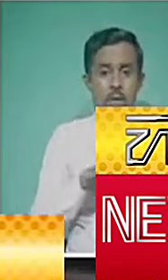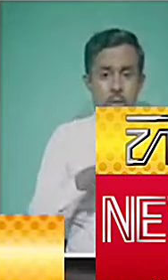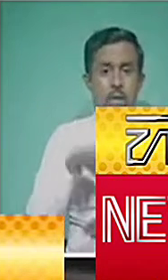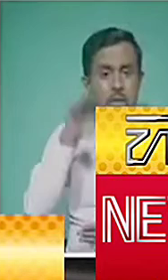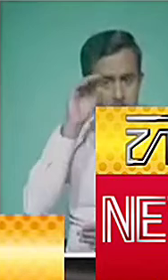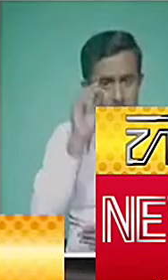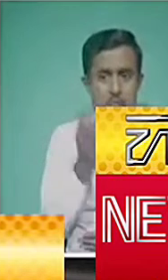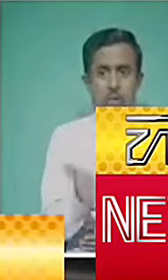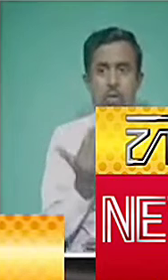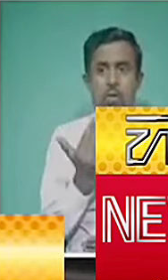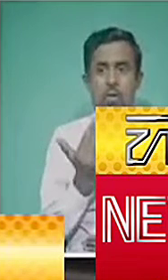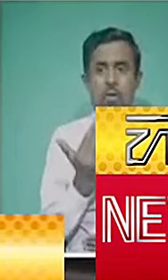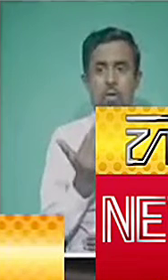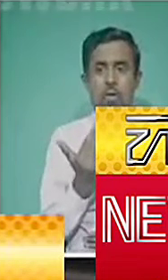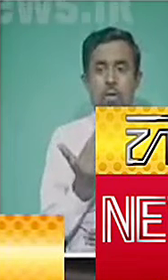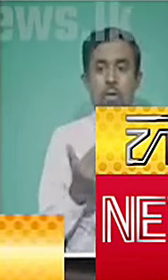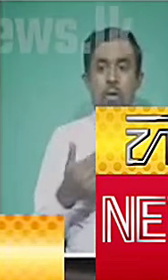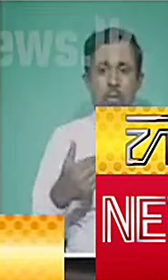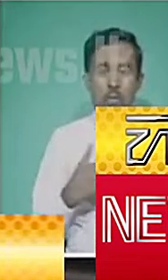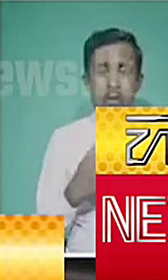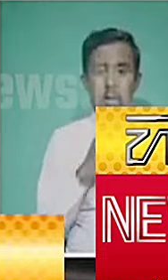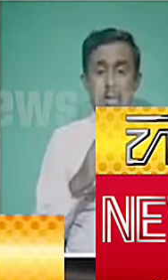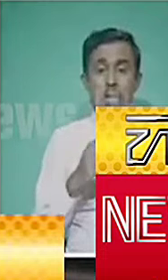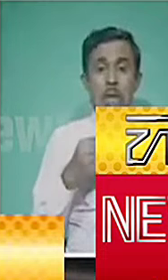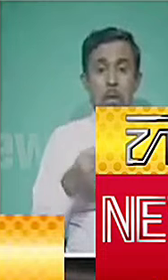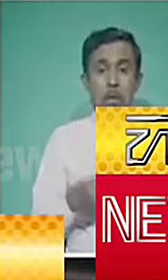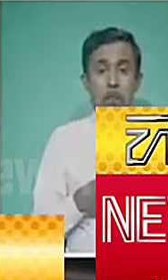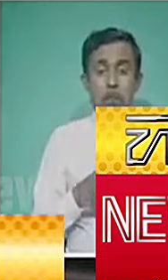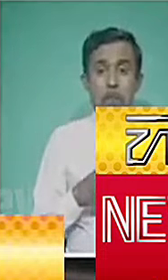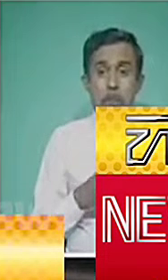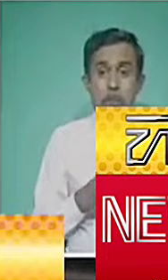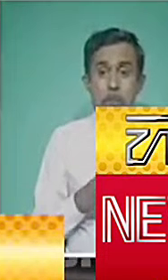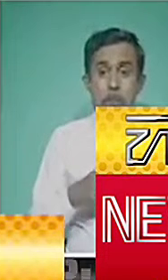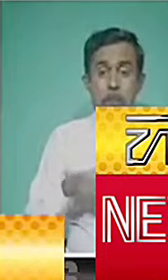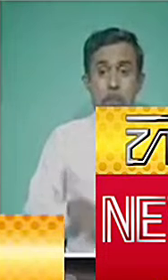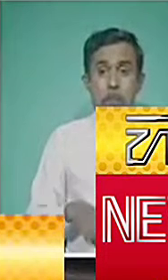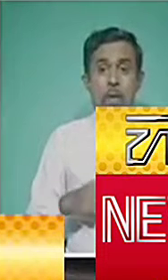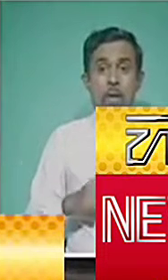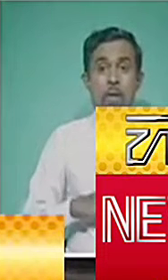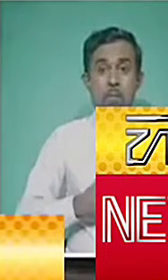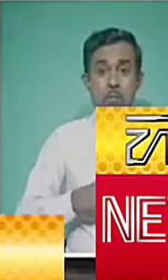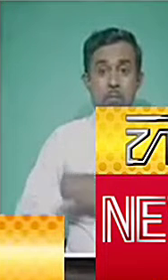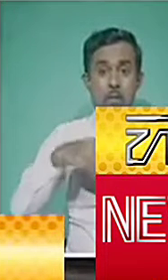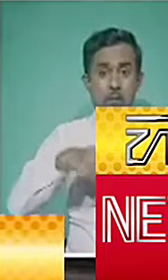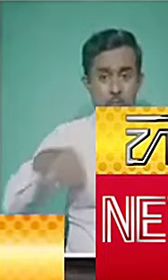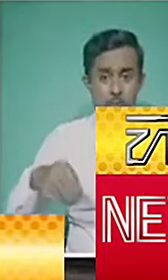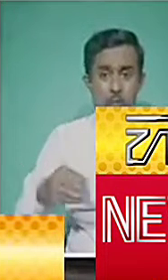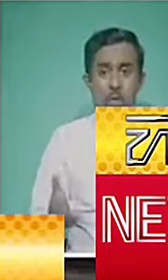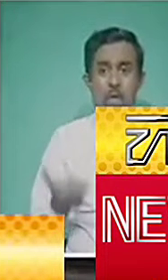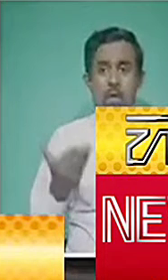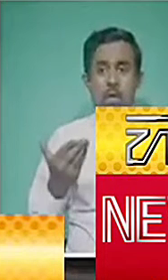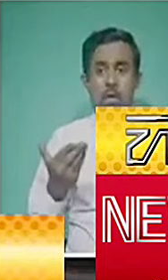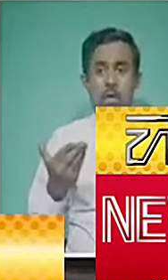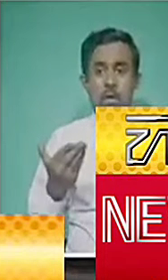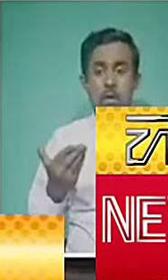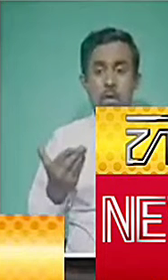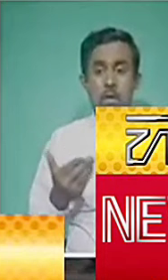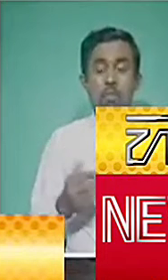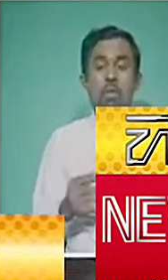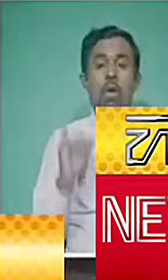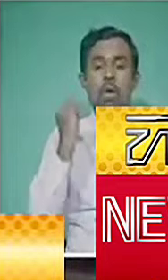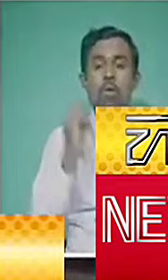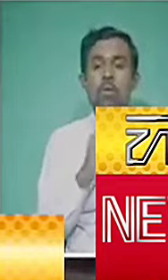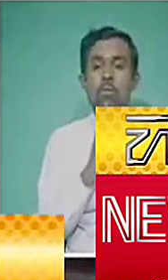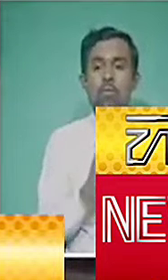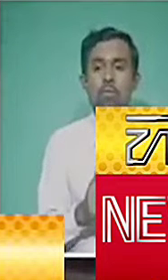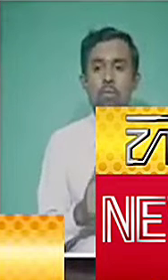ගන්න මේ කියන දේ. අනිත් එක තමයි මං ගෙනාවා ඉන්ඩස්ට්‍රියල් හෙම්ප් කියන එක. මේක නීතිගත කරලා වගා කරන්න. ඒකෙත් මොනවද කරේ